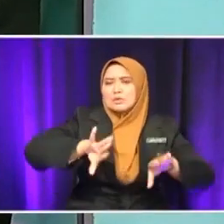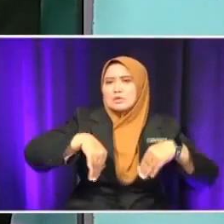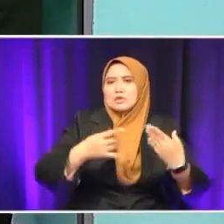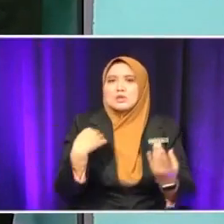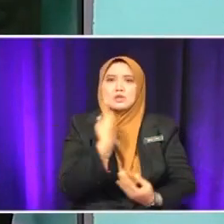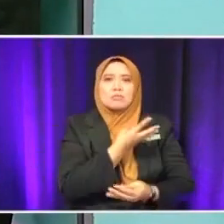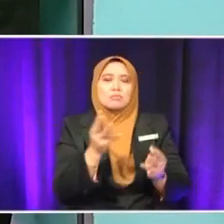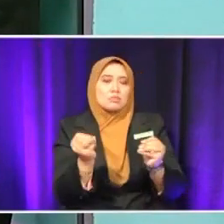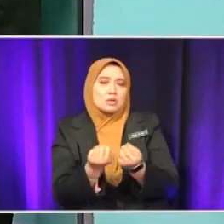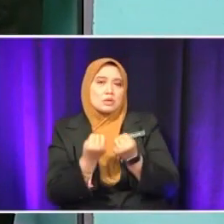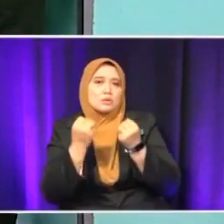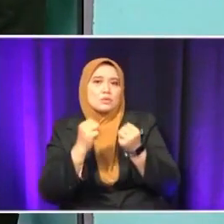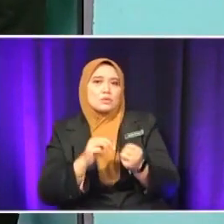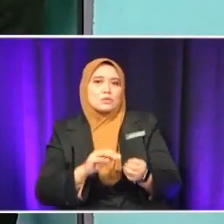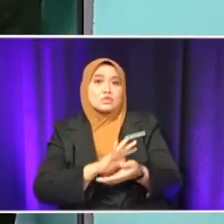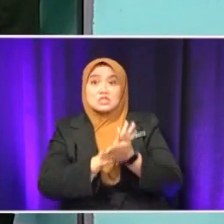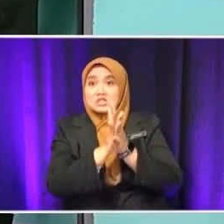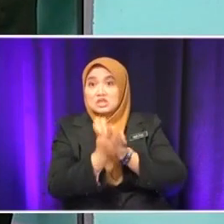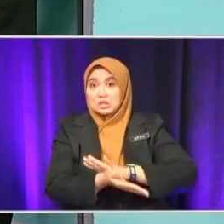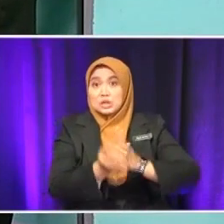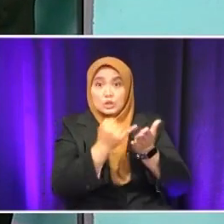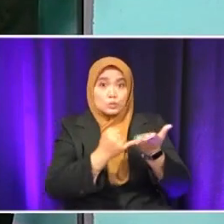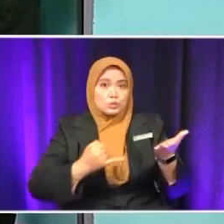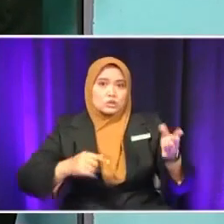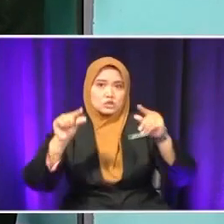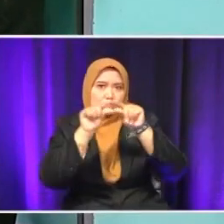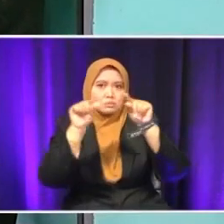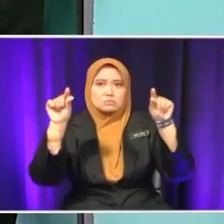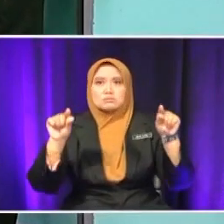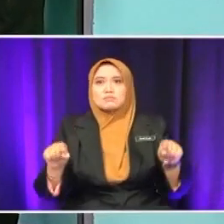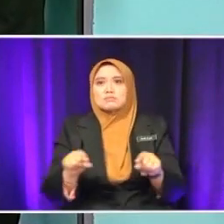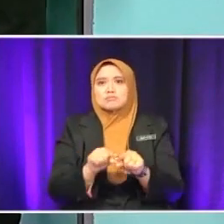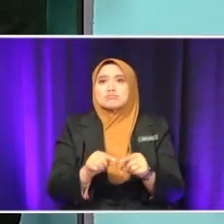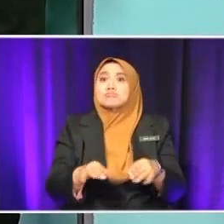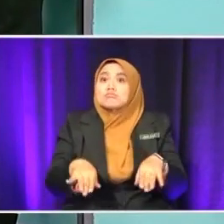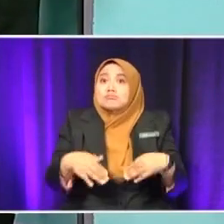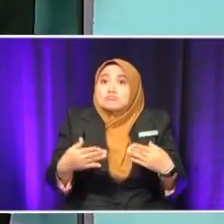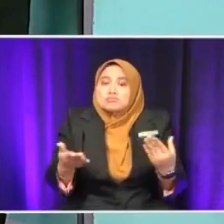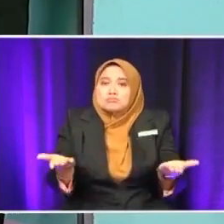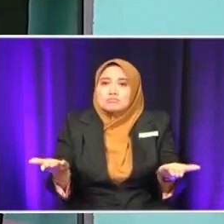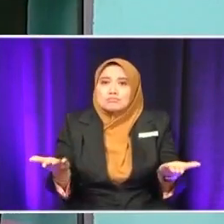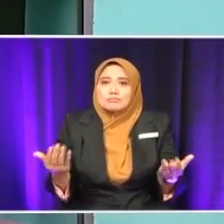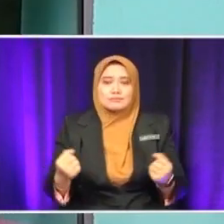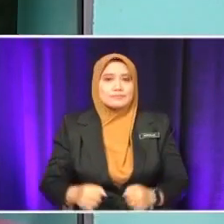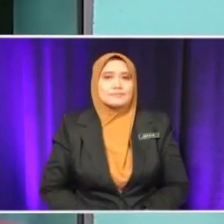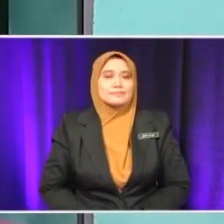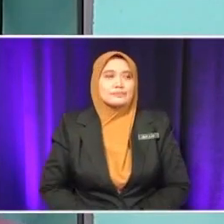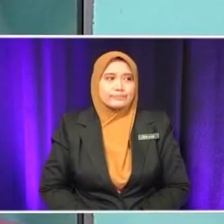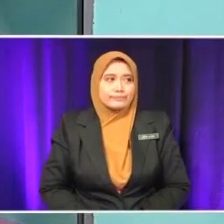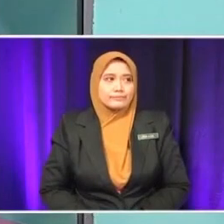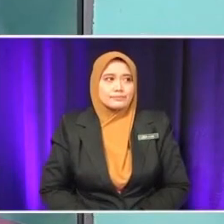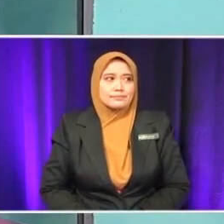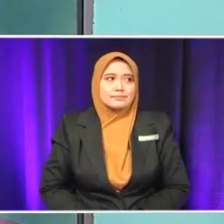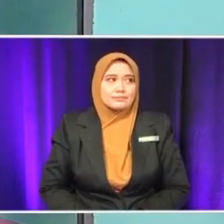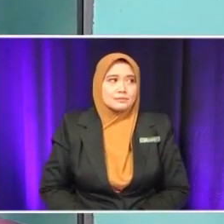nak hasilkan lukisan graf, eh? Kita nak melukis graf berdasarkan maklumat yang diberikan.